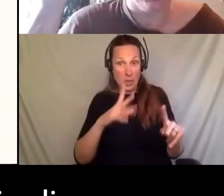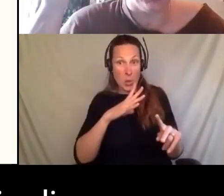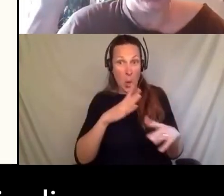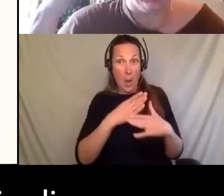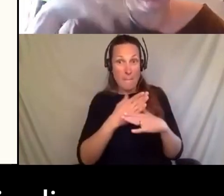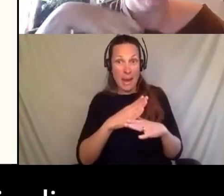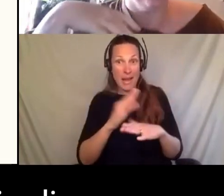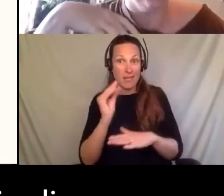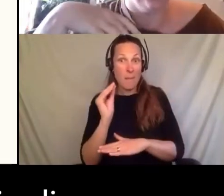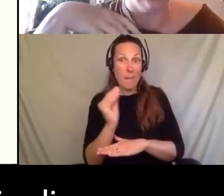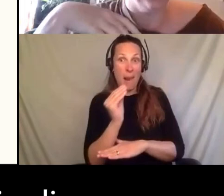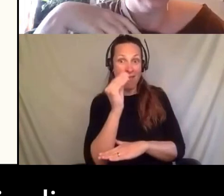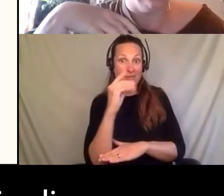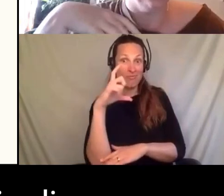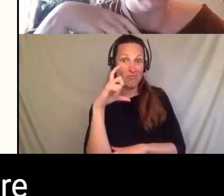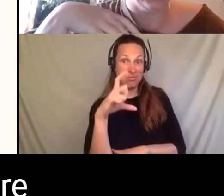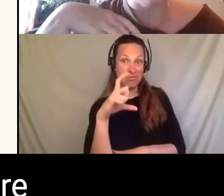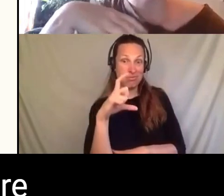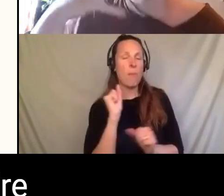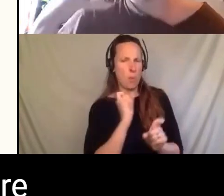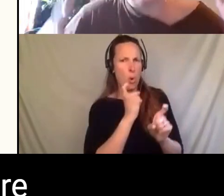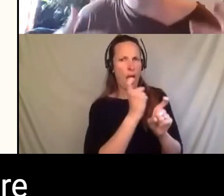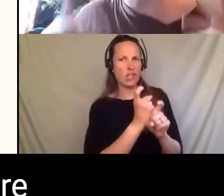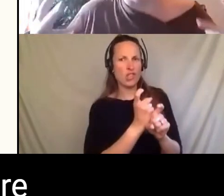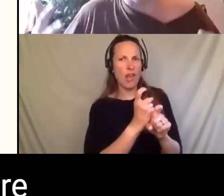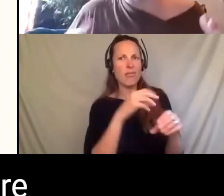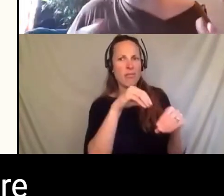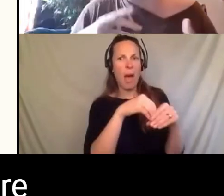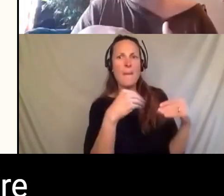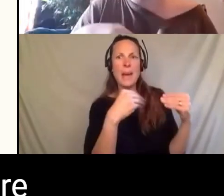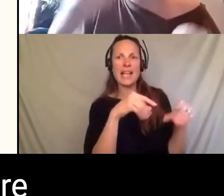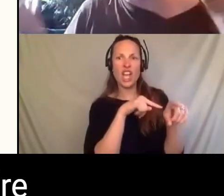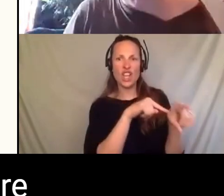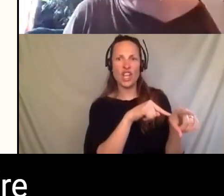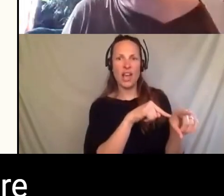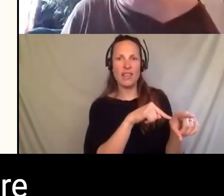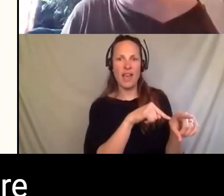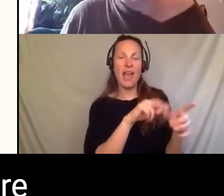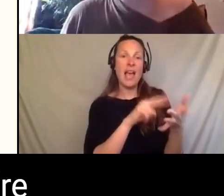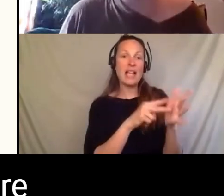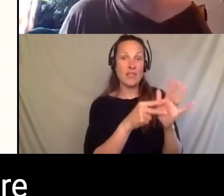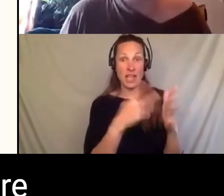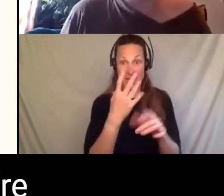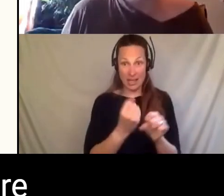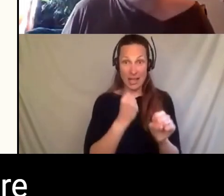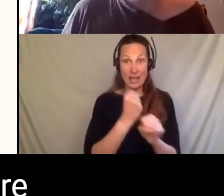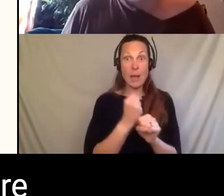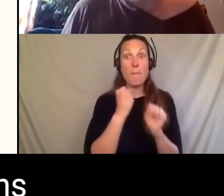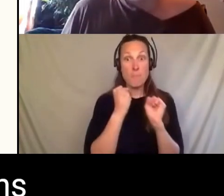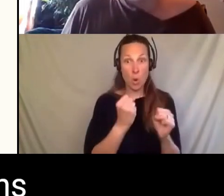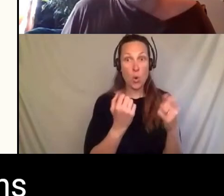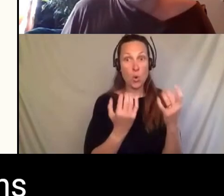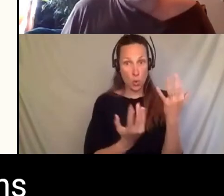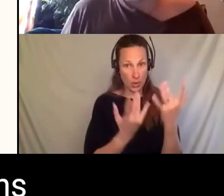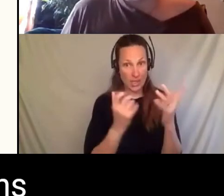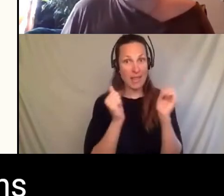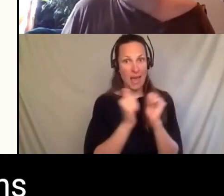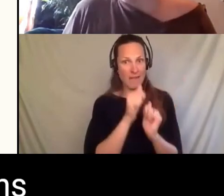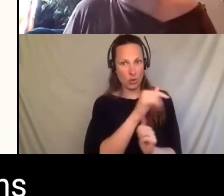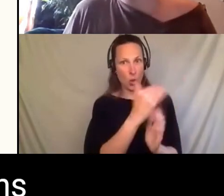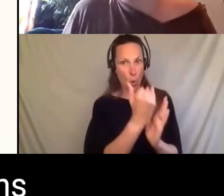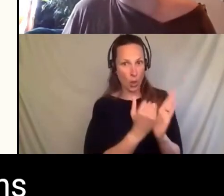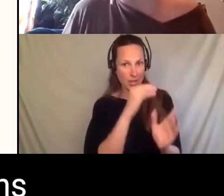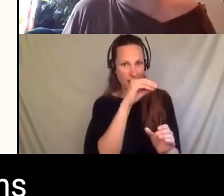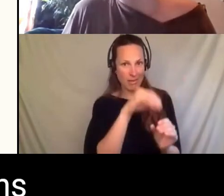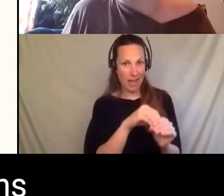en centre-jardin et ainsi, vous pourrez en prendre pour vos recettes cette année-là. Mais c'est ça,